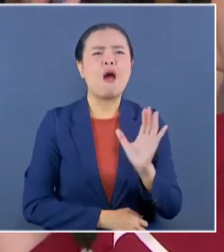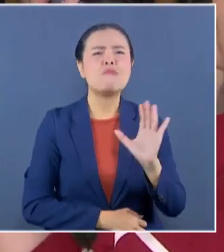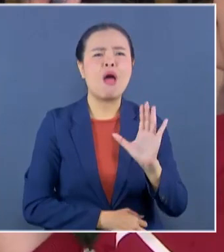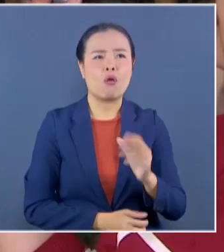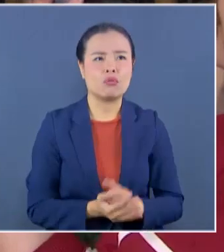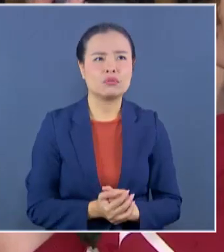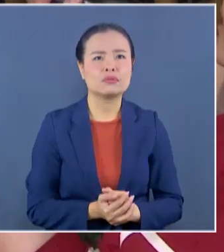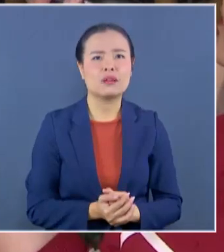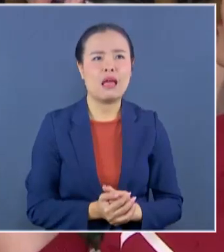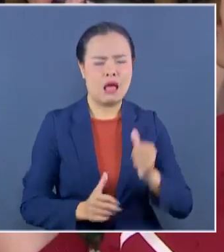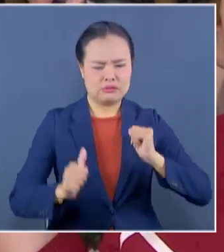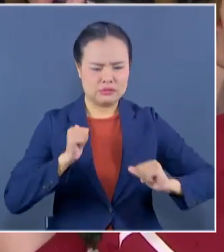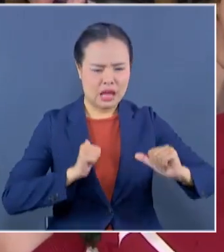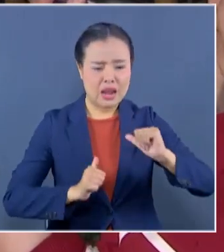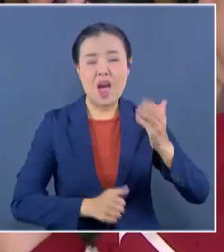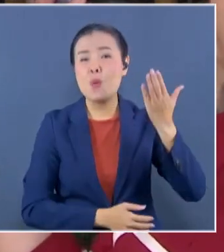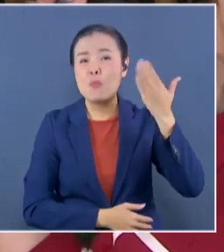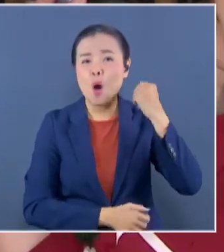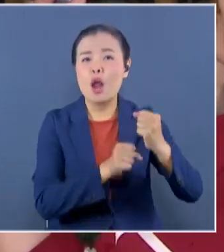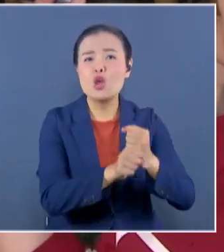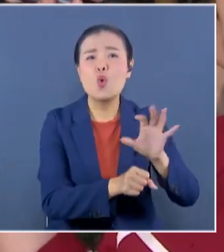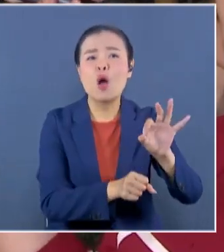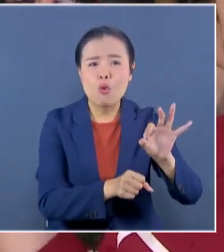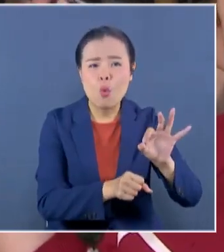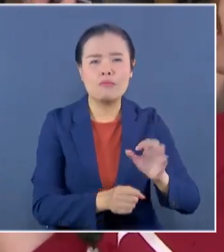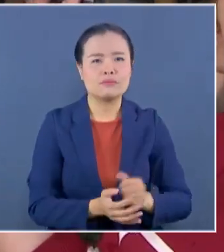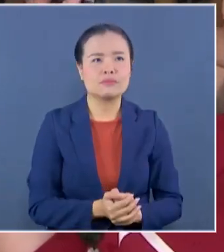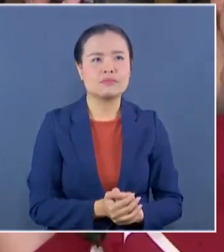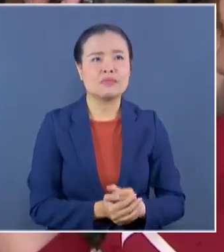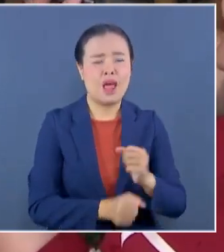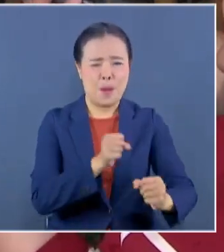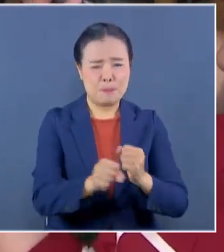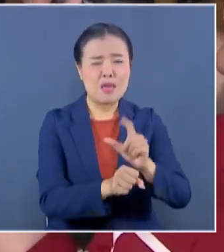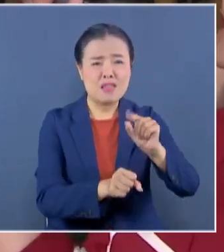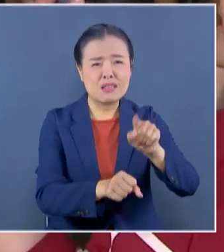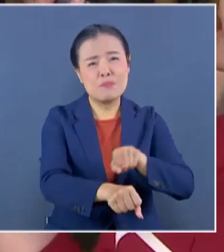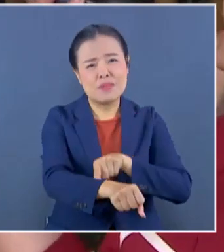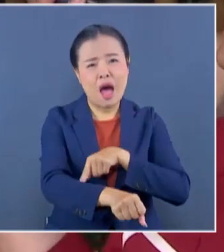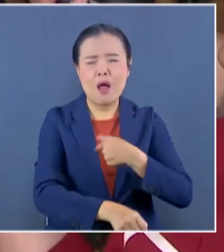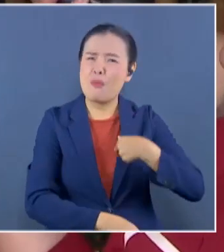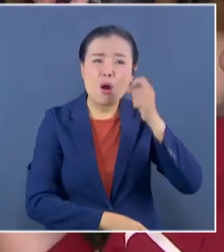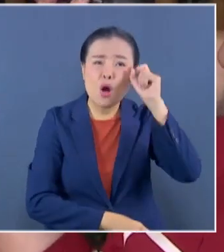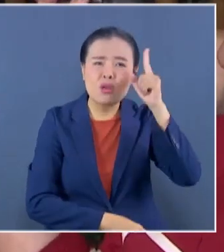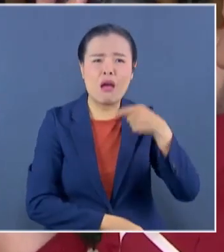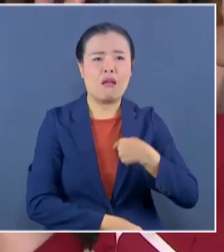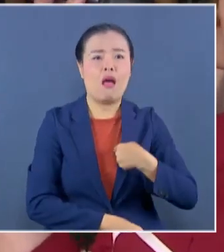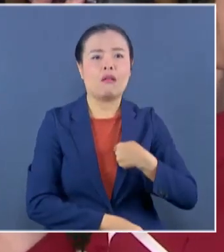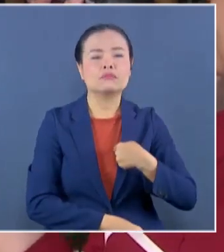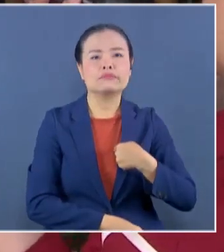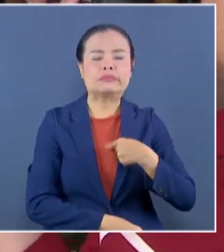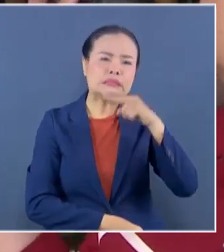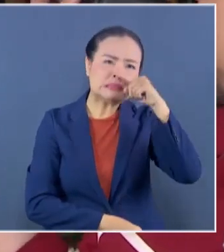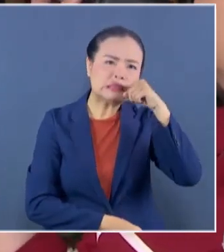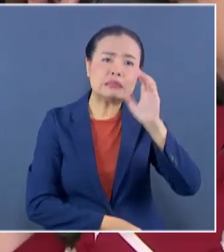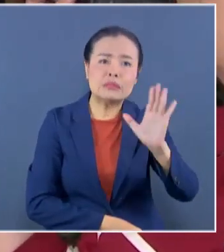ว่าต้องยอมรับว่างานแสดงเนี่ยผมทำตั้งแต่9ขวบแล้วมันเป็นเวลา20ปีแล้วหลายคนอาจจะไม่เข้าใจมองว่าเราอะไรเงี้ยแต่แบบอยากให้เ